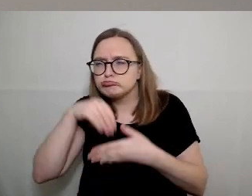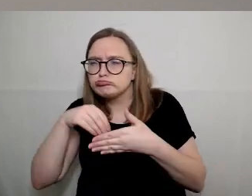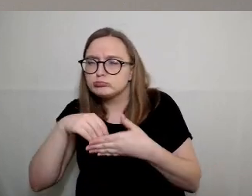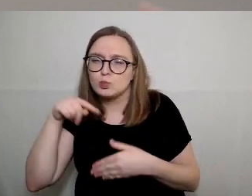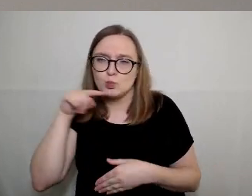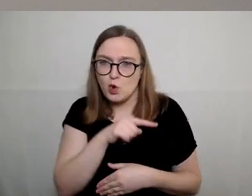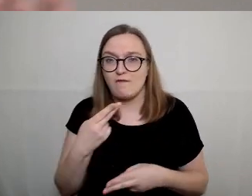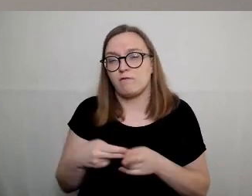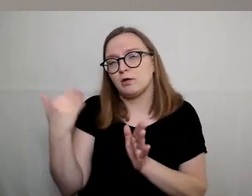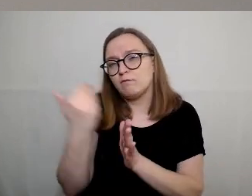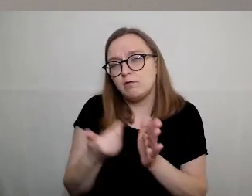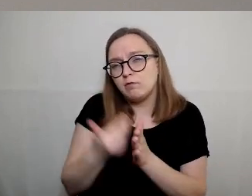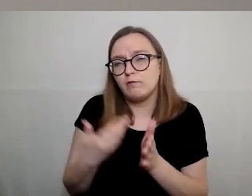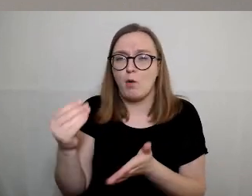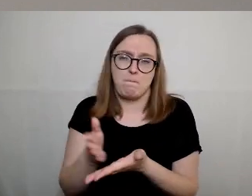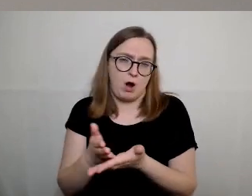patarimu, išvalgomis